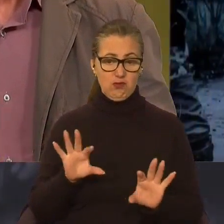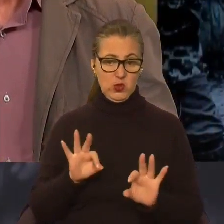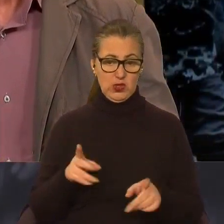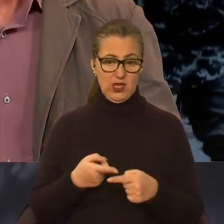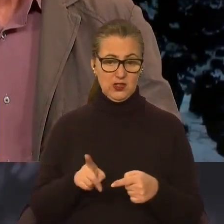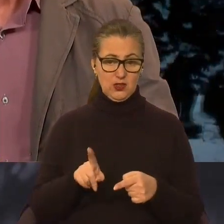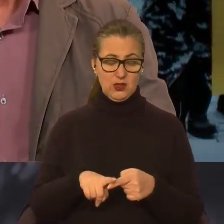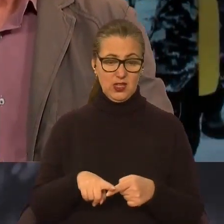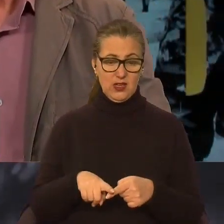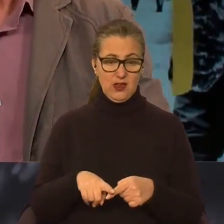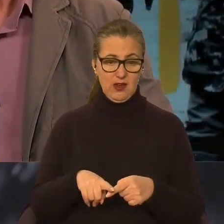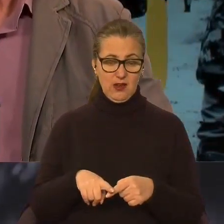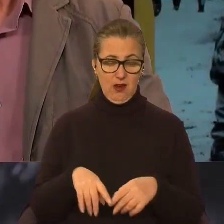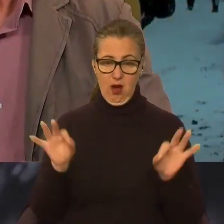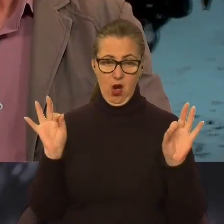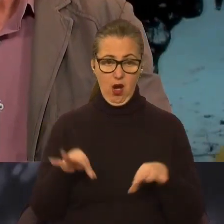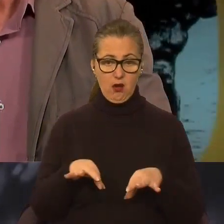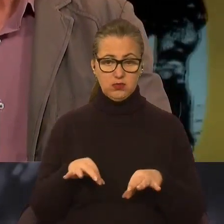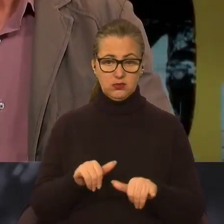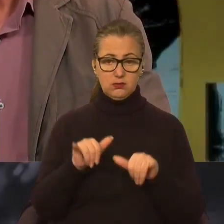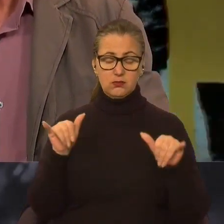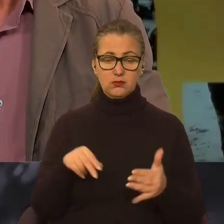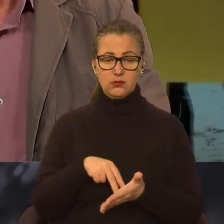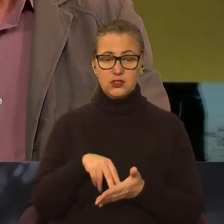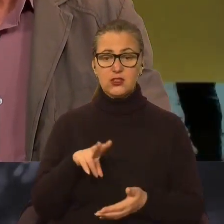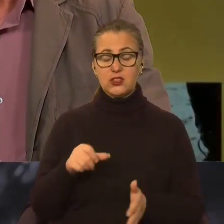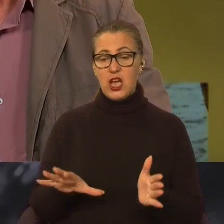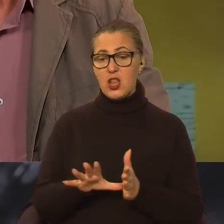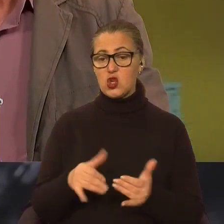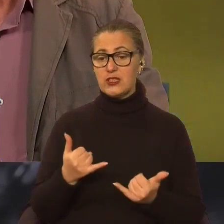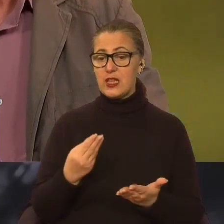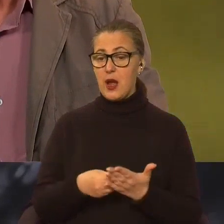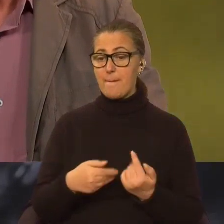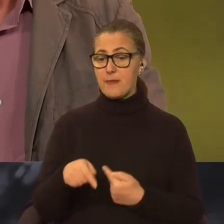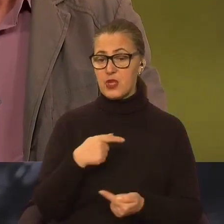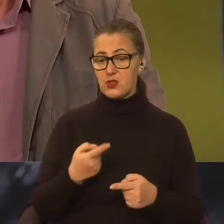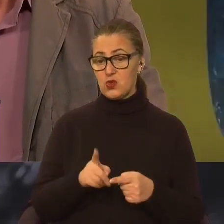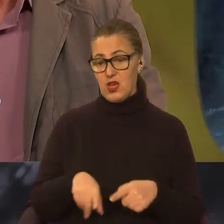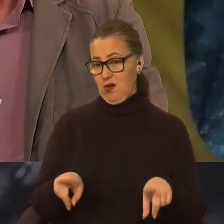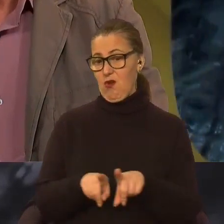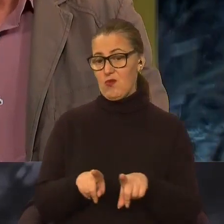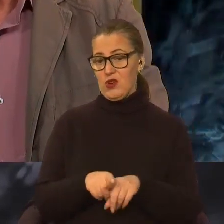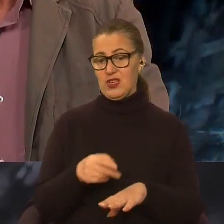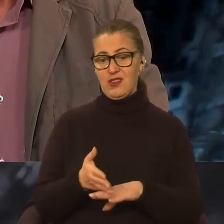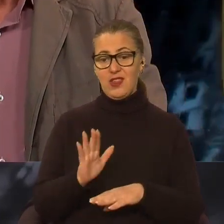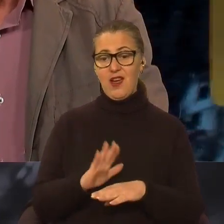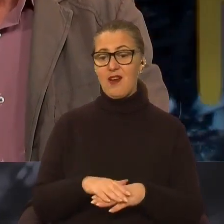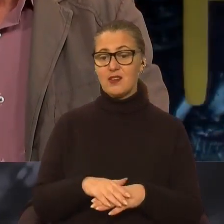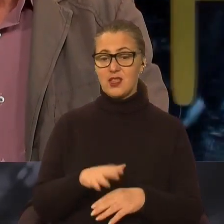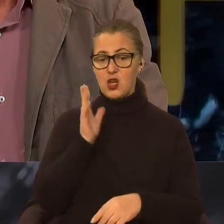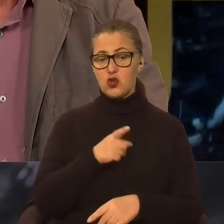настільки різке зростання тарифів на електроенергію для бізнесу в якому і так нелегко під час війни було